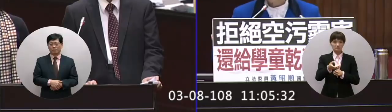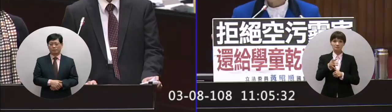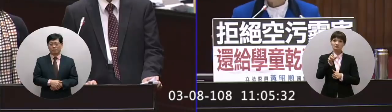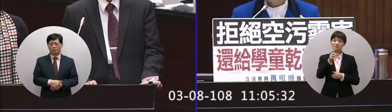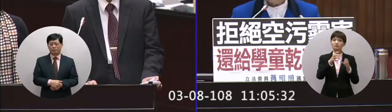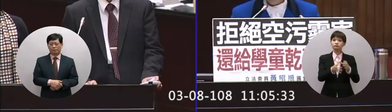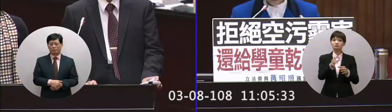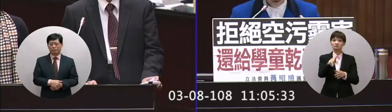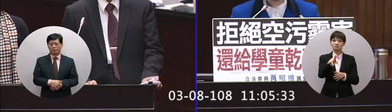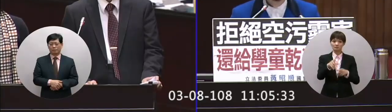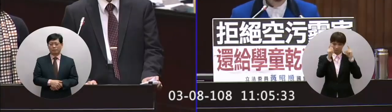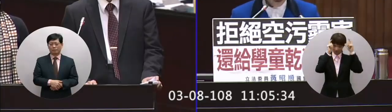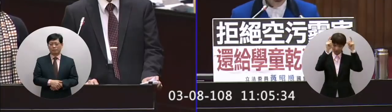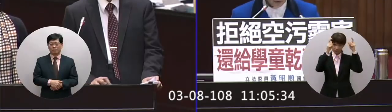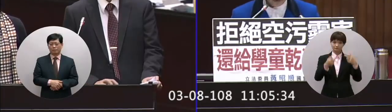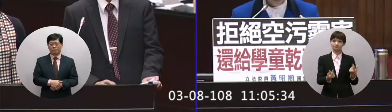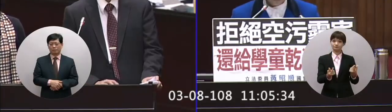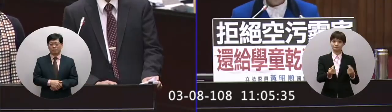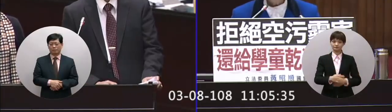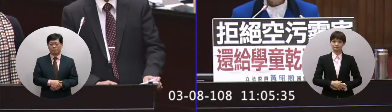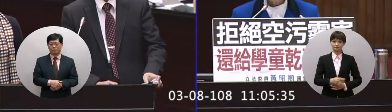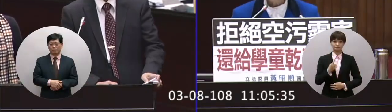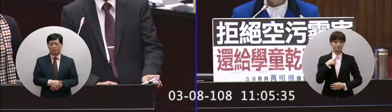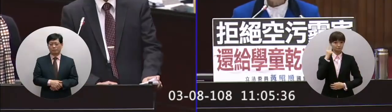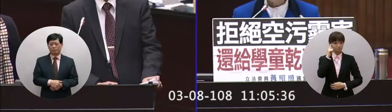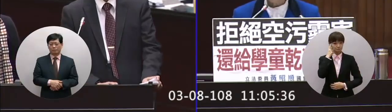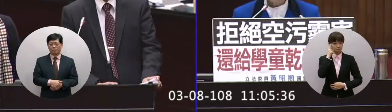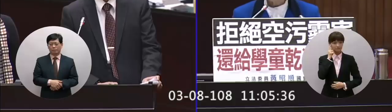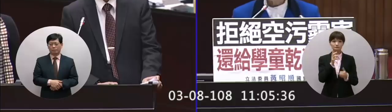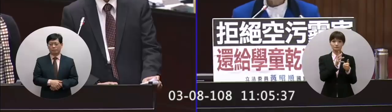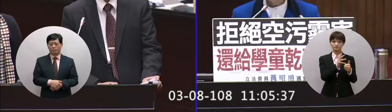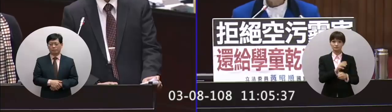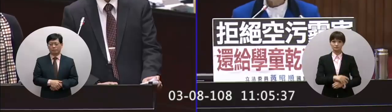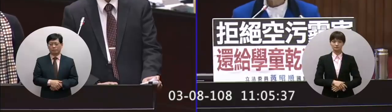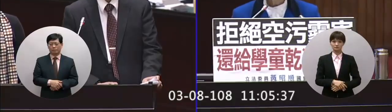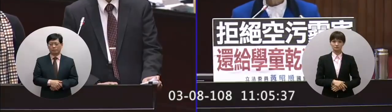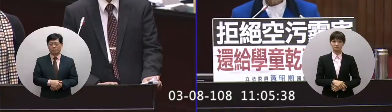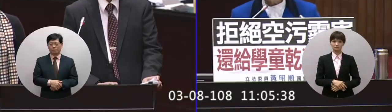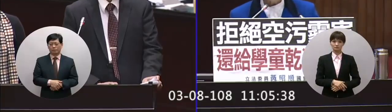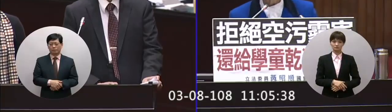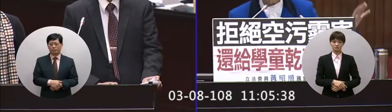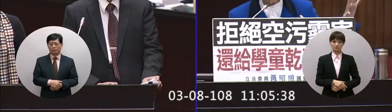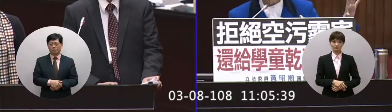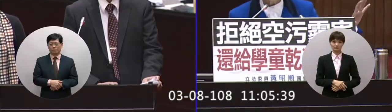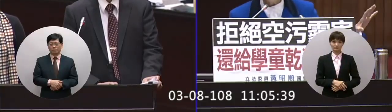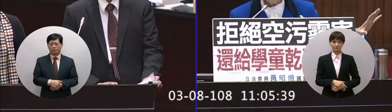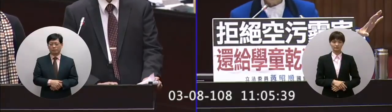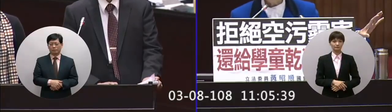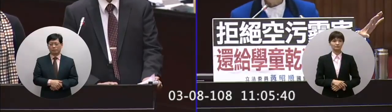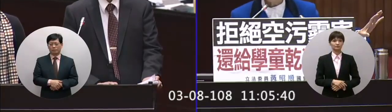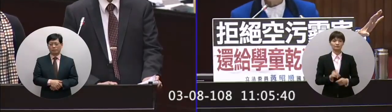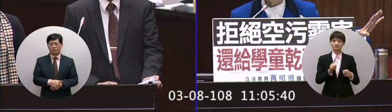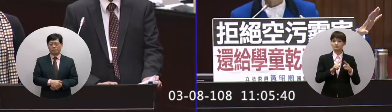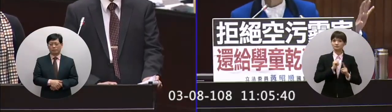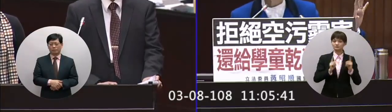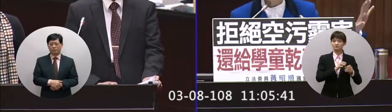在高雄。所以本席要告诉请教部长，怎么样不管是自由经济示